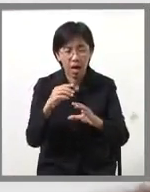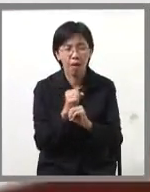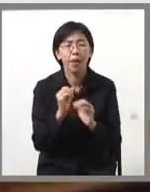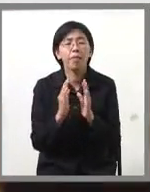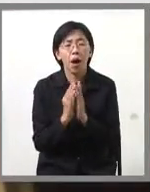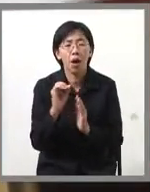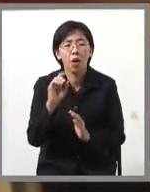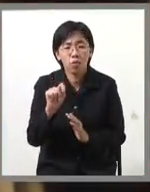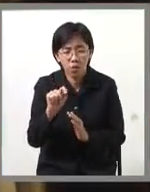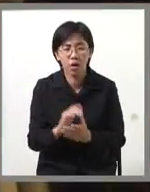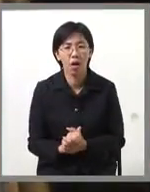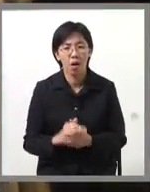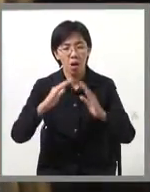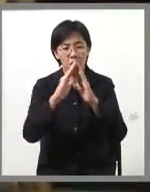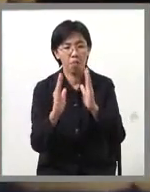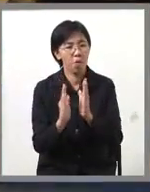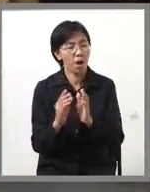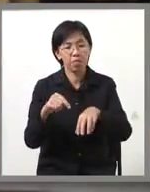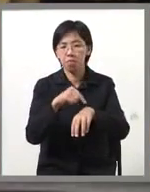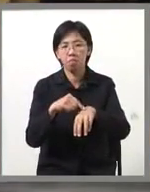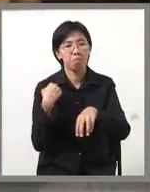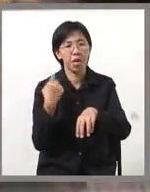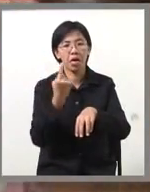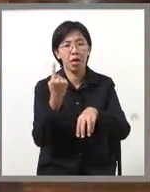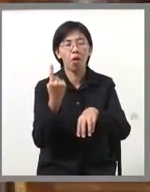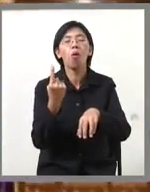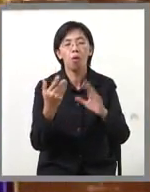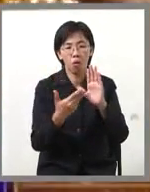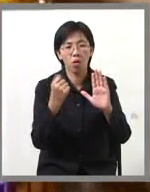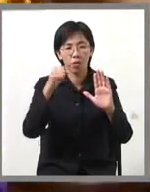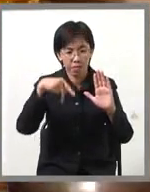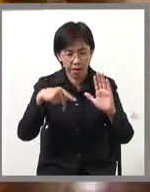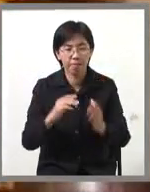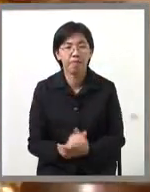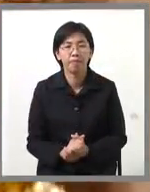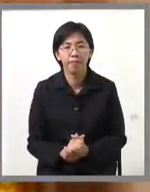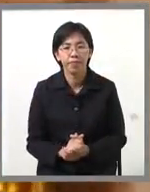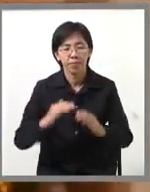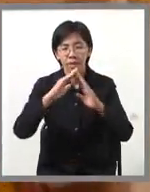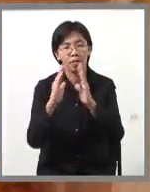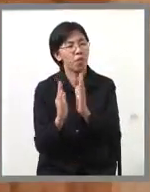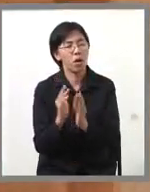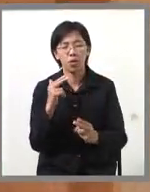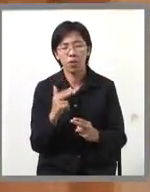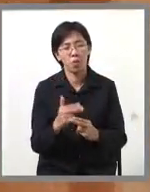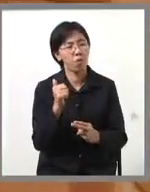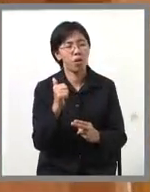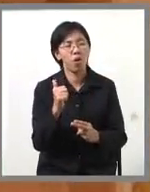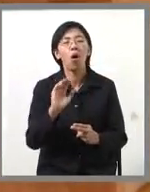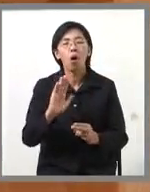หลวงพ่อโตเป็นพระอารามหลวงแห่งเดียวของจังหวัดปันบุรีแล้วก็เป็นวัดคู่บ้านคู่เมื